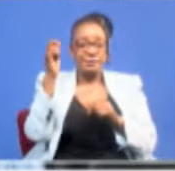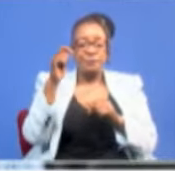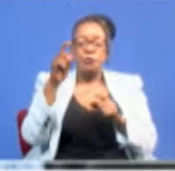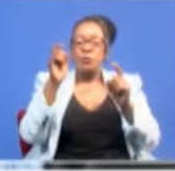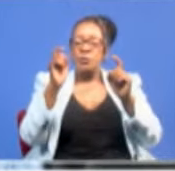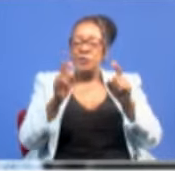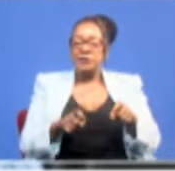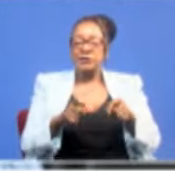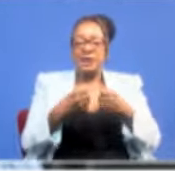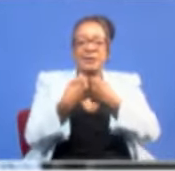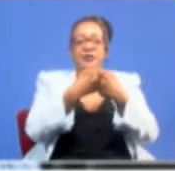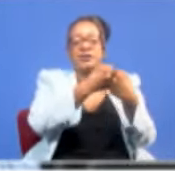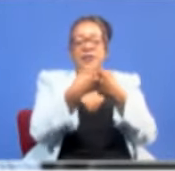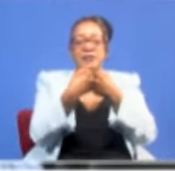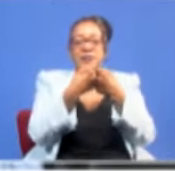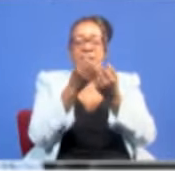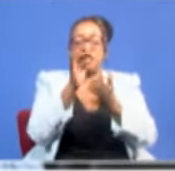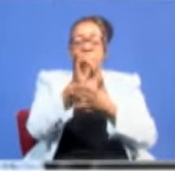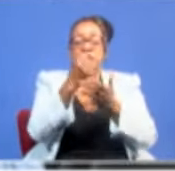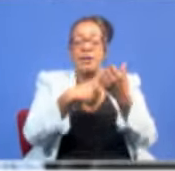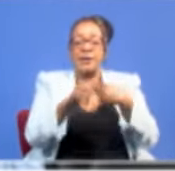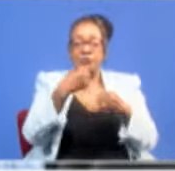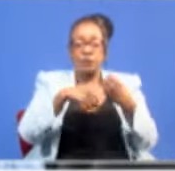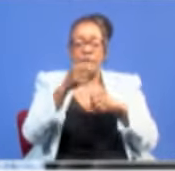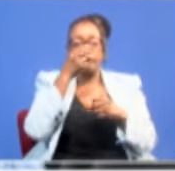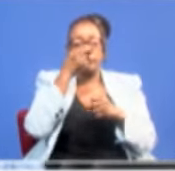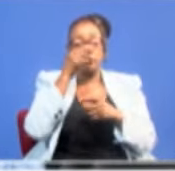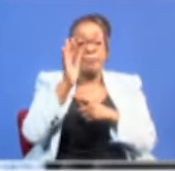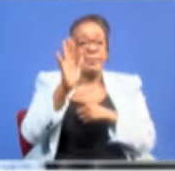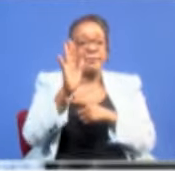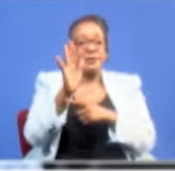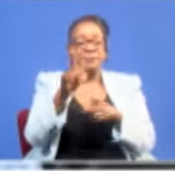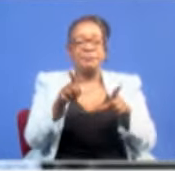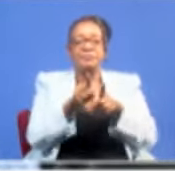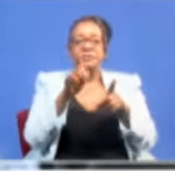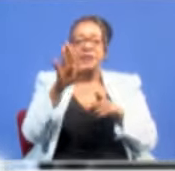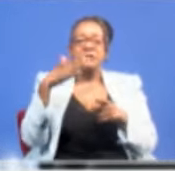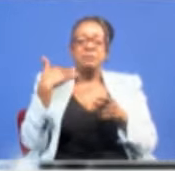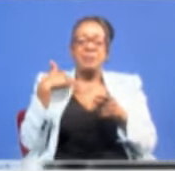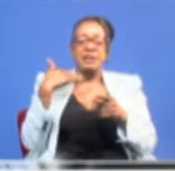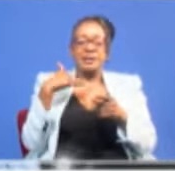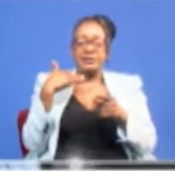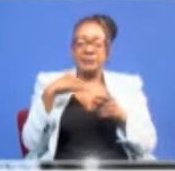also be challenging the unlawful actions of William Ruto and his murderous regime.